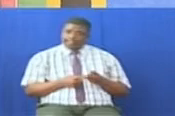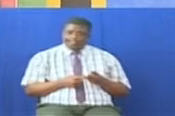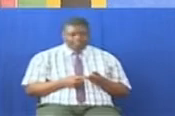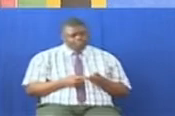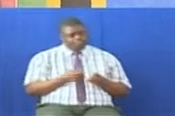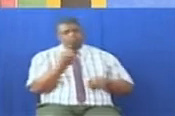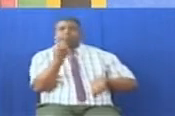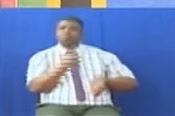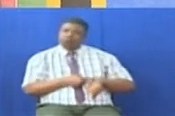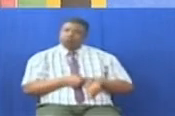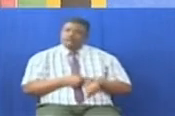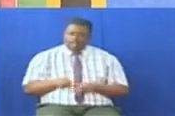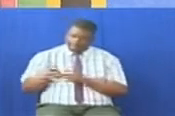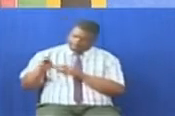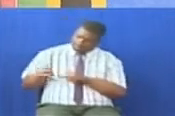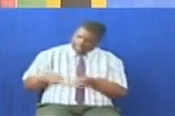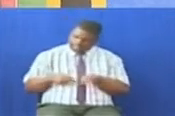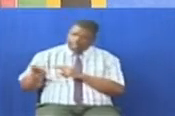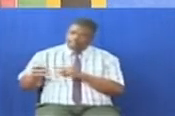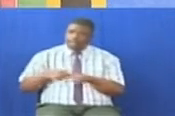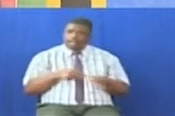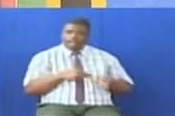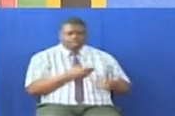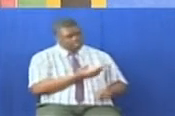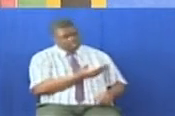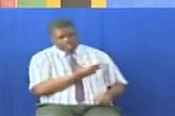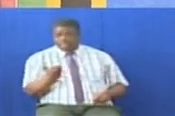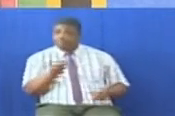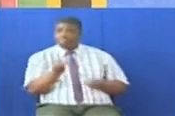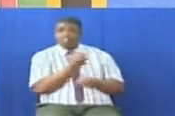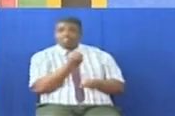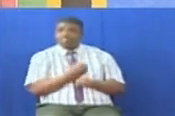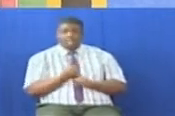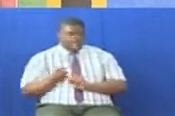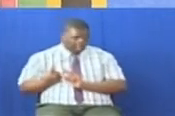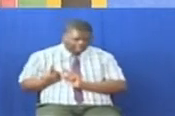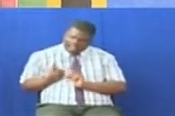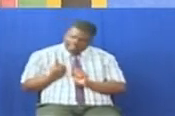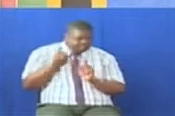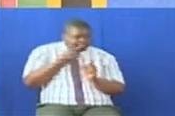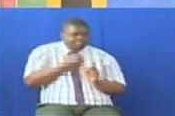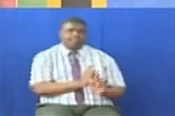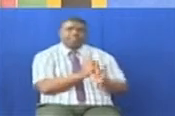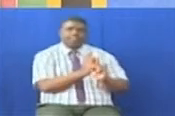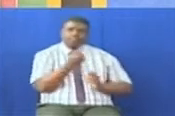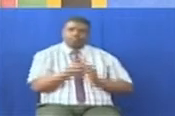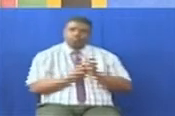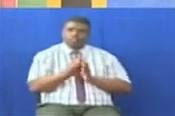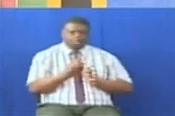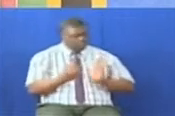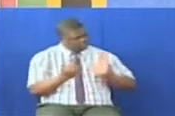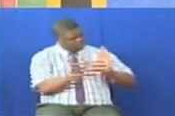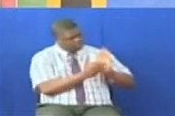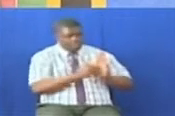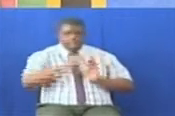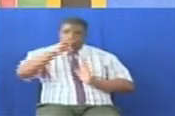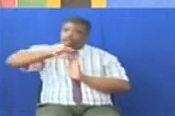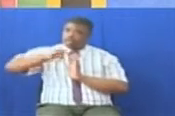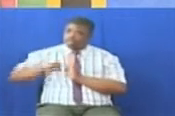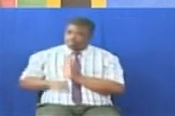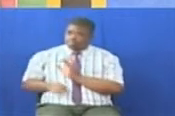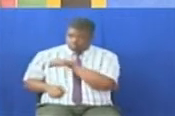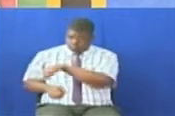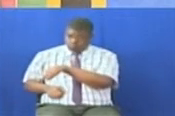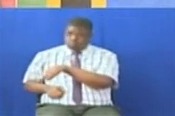muda wa mikataba na nyongeza zinazofanyika haifuatwi kwa mujibu wa sheria na taratibu zinavyotaka. Lakini pia